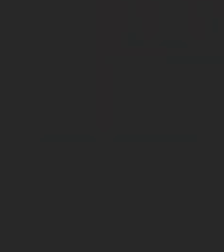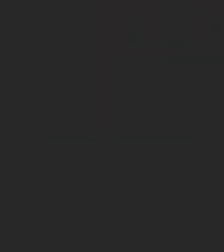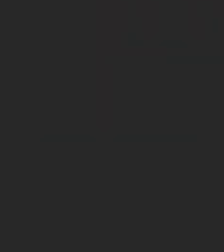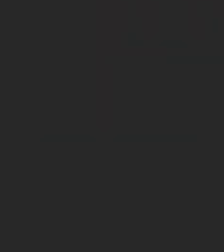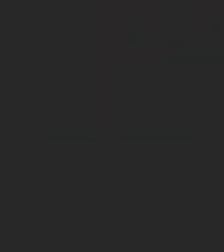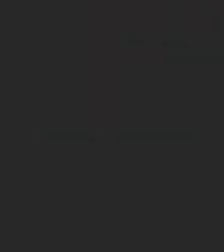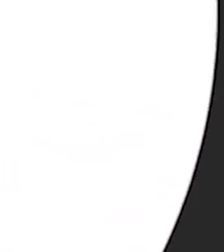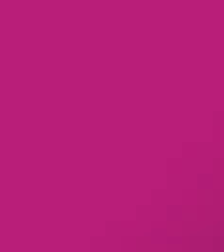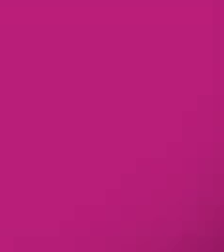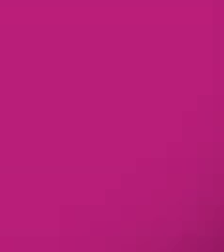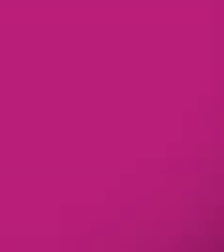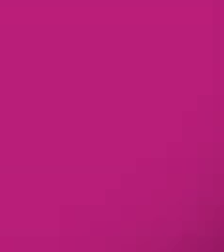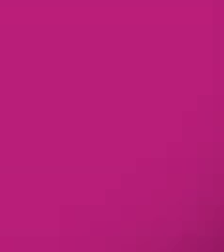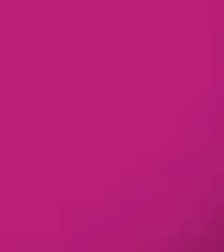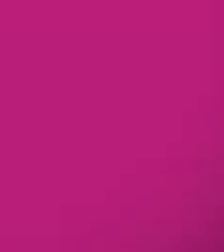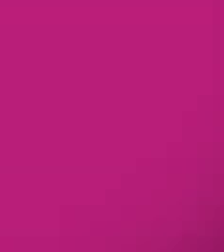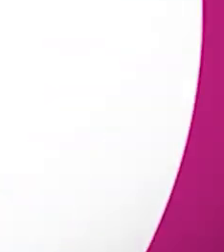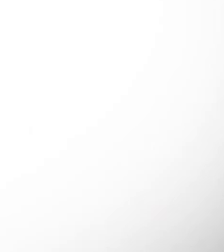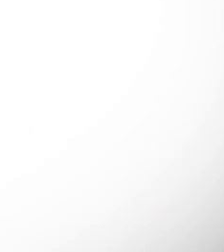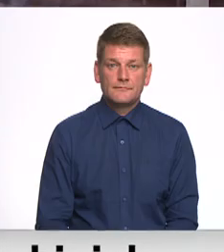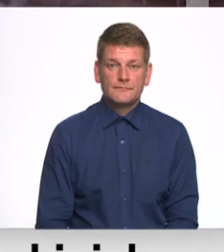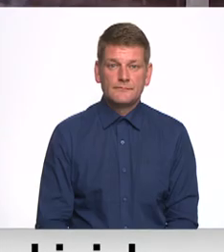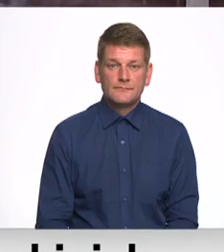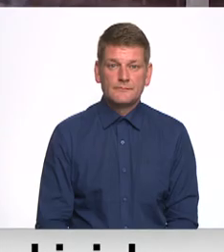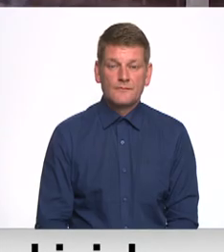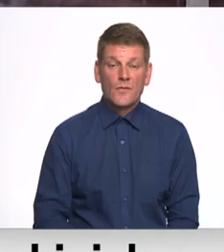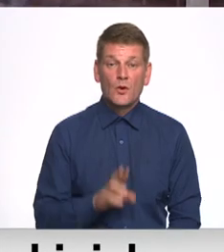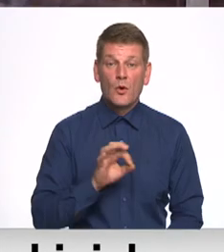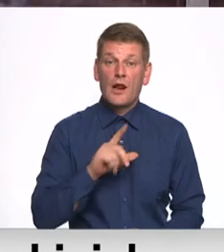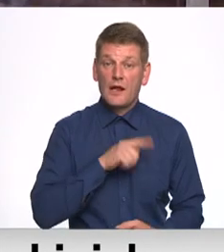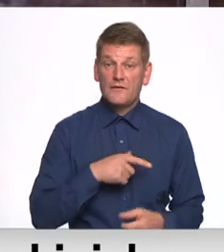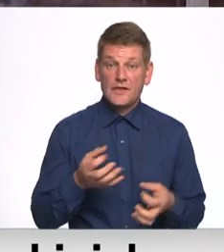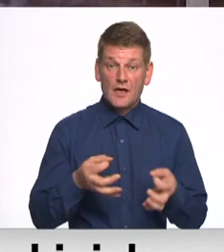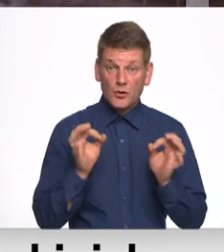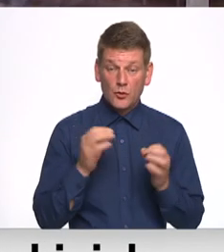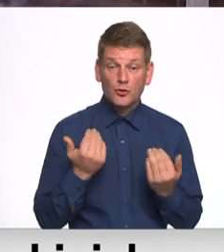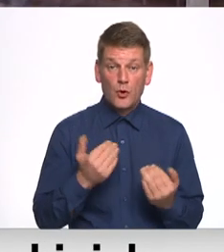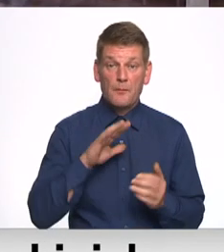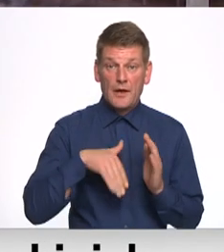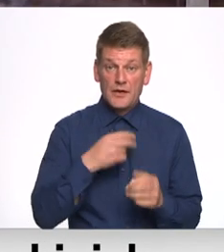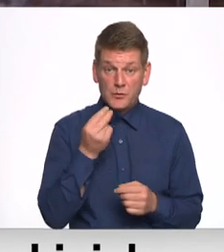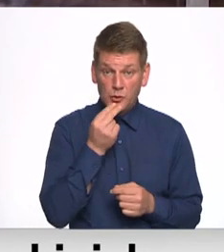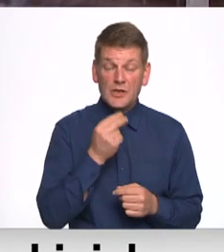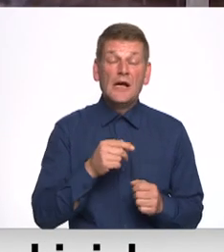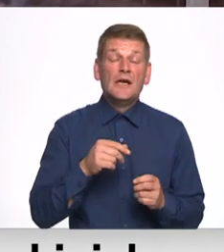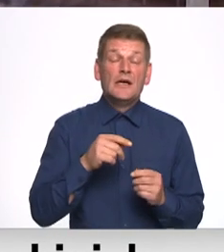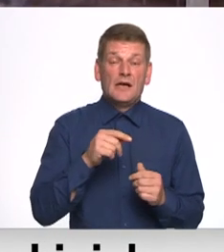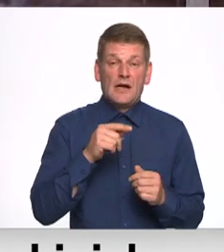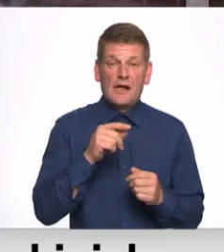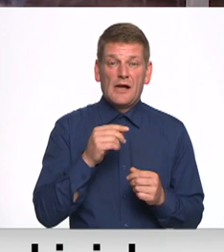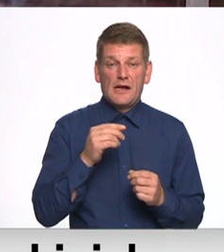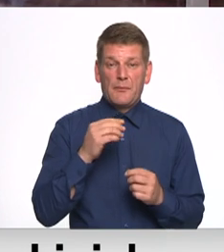Re, viss ēters ir te! Un Latvijas aktualitātes šo pēcpusdienu pedagogu arotbiedrība